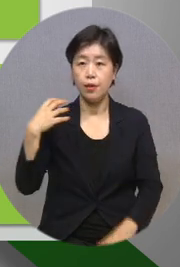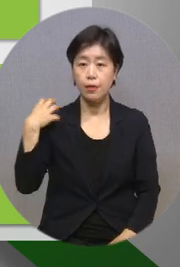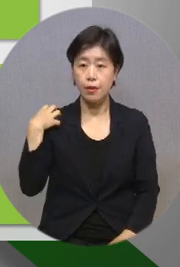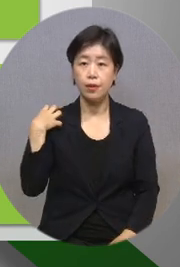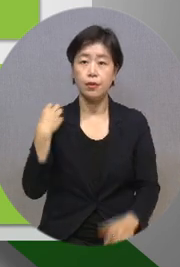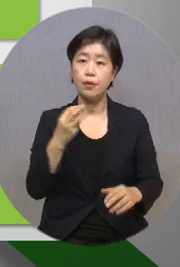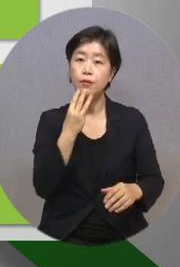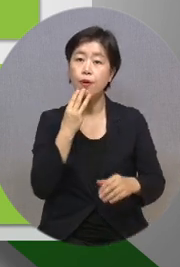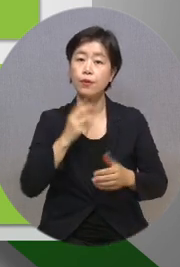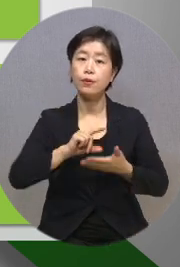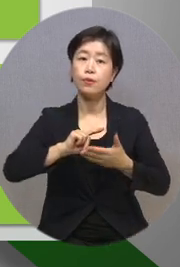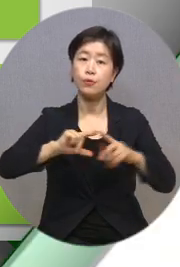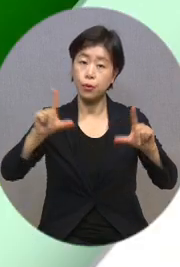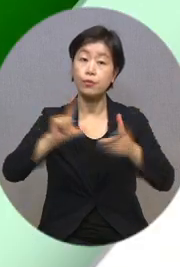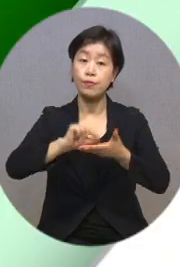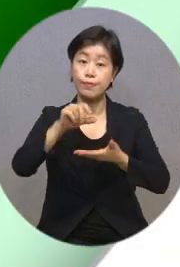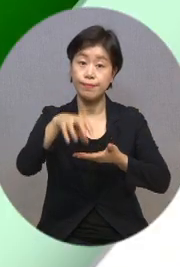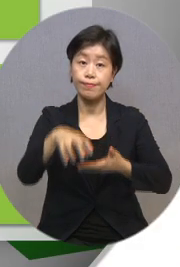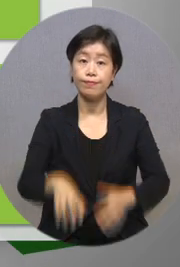동부지사입니다.